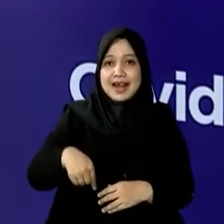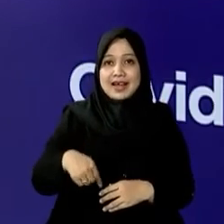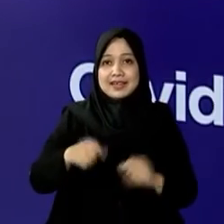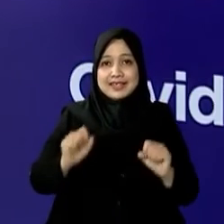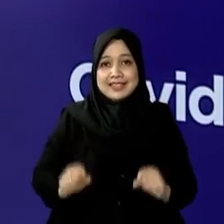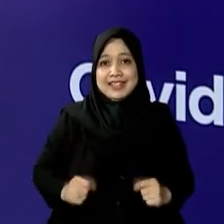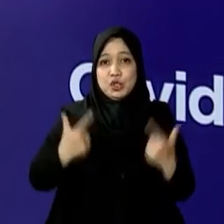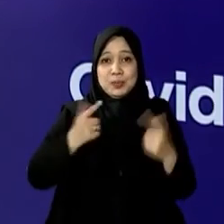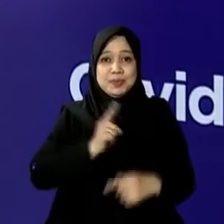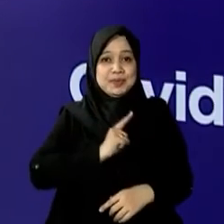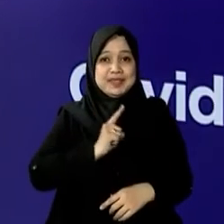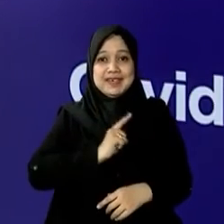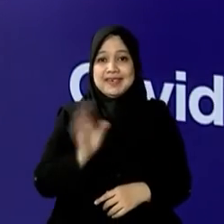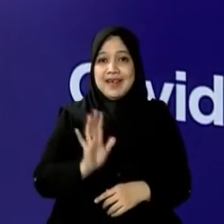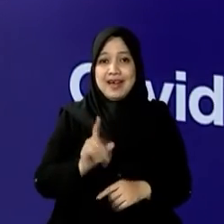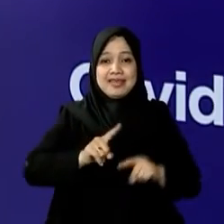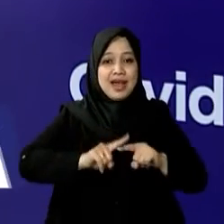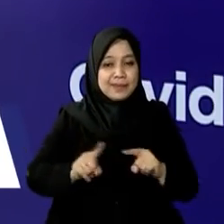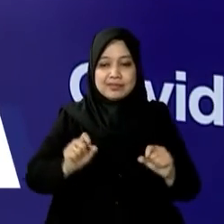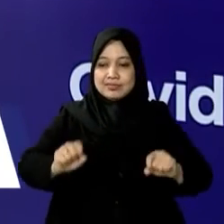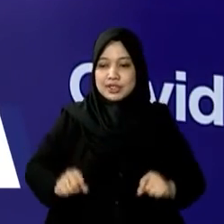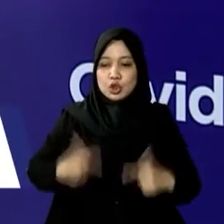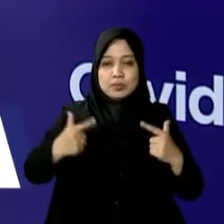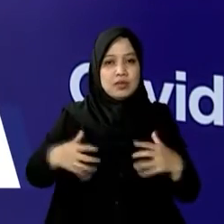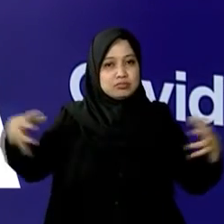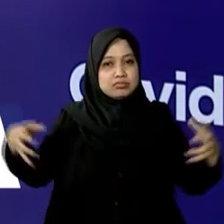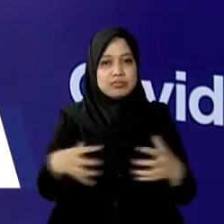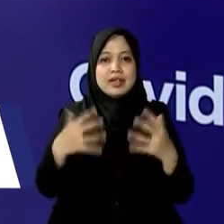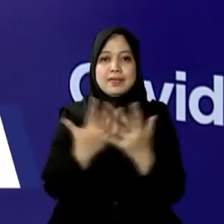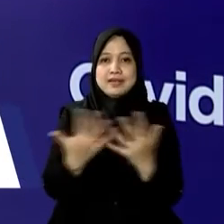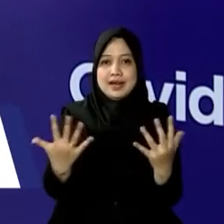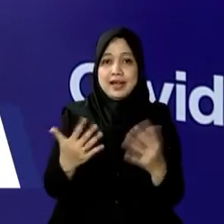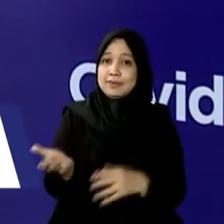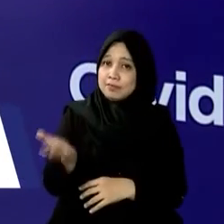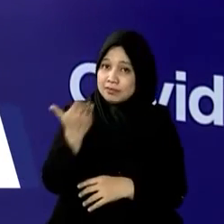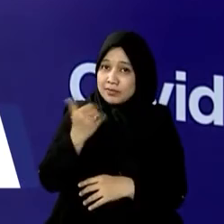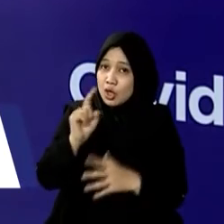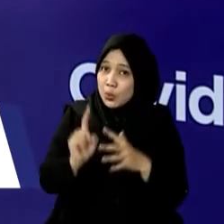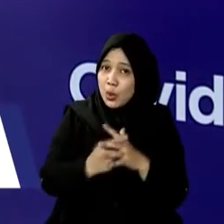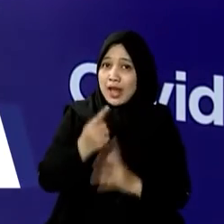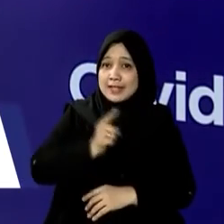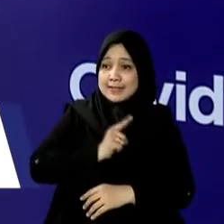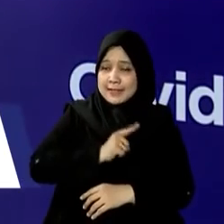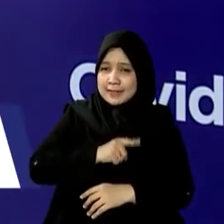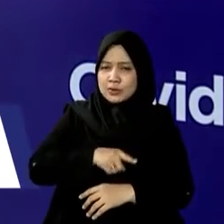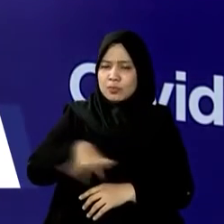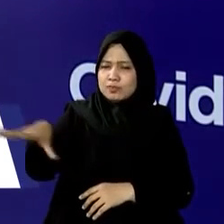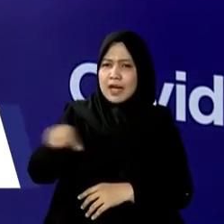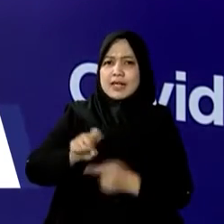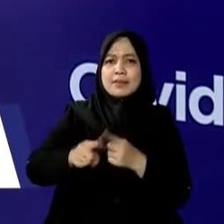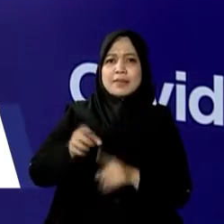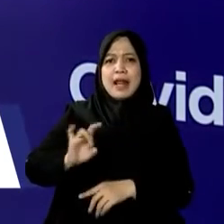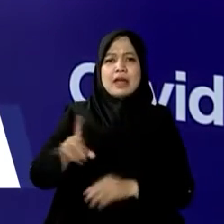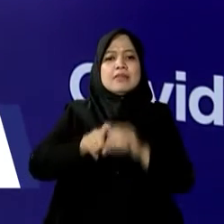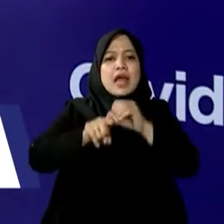tidak hidup sendirian tetapi kita juga hidup bermasyarakat mari kita mulai dari diri sendiri untuk mengajak teman-teman yang lain jangan menggantungkan